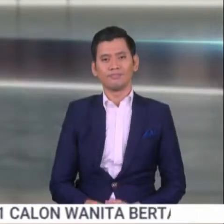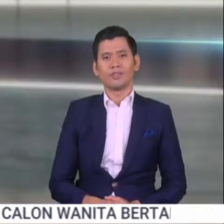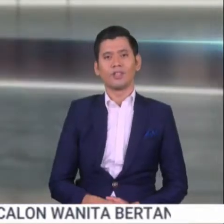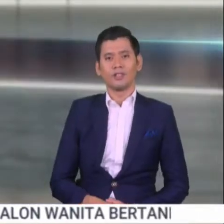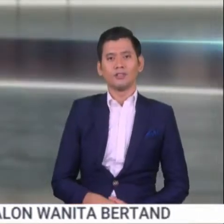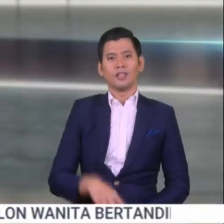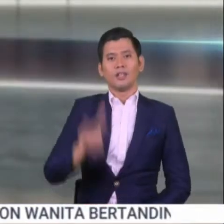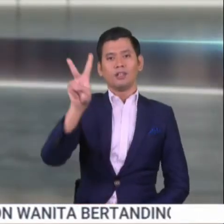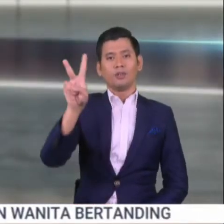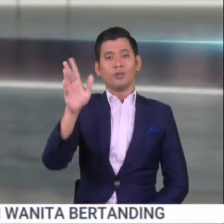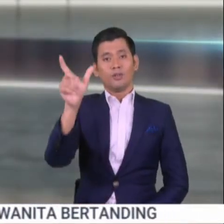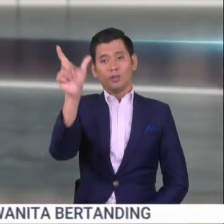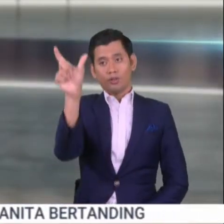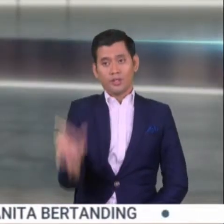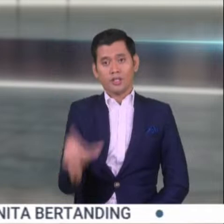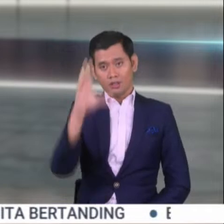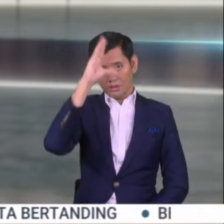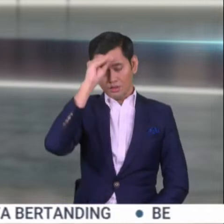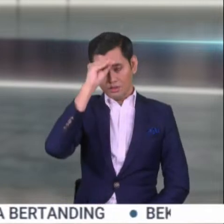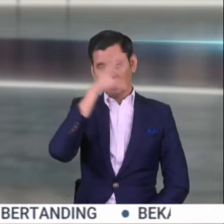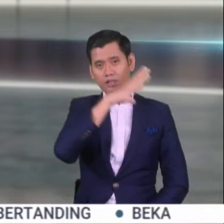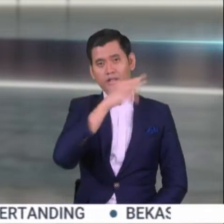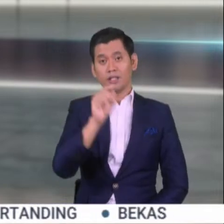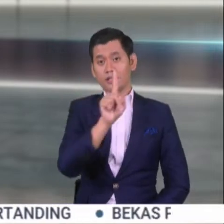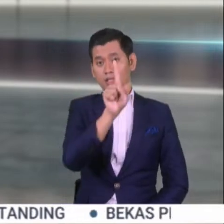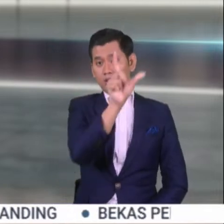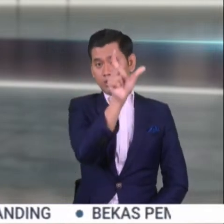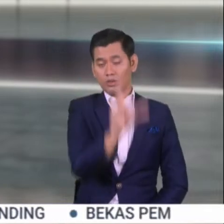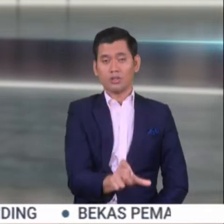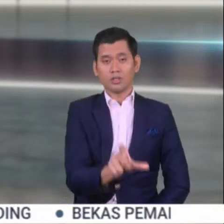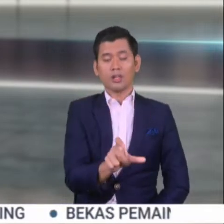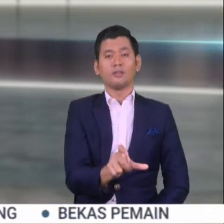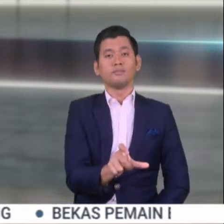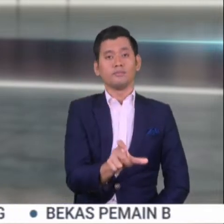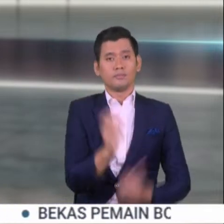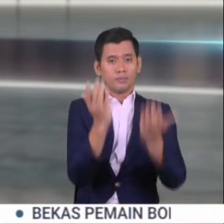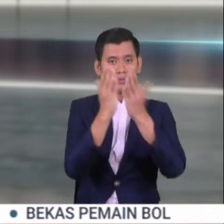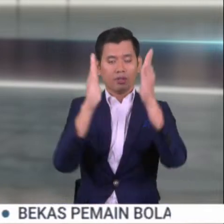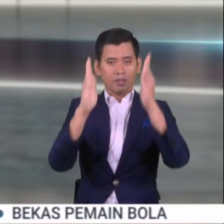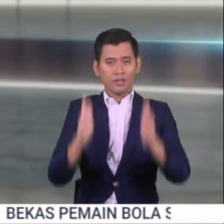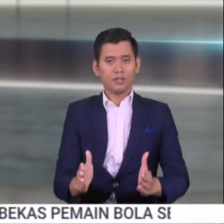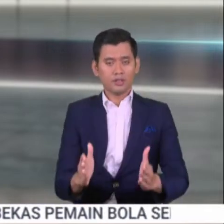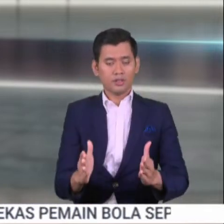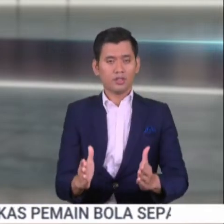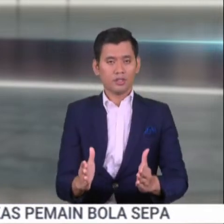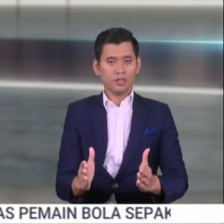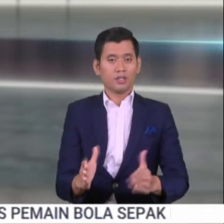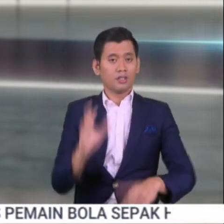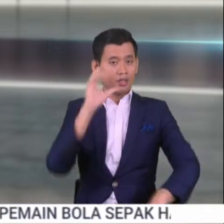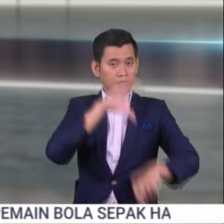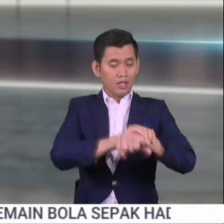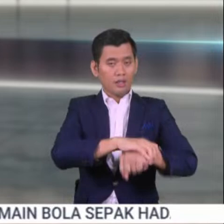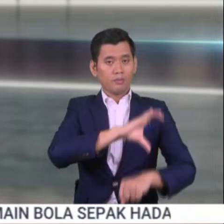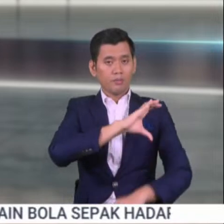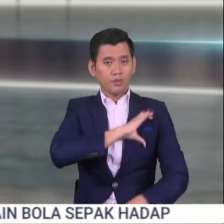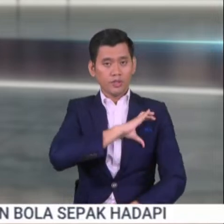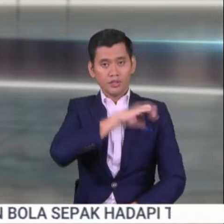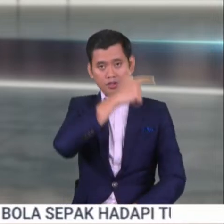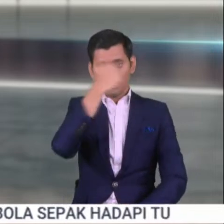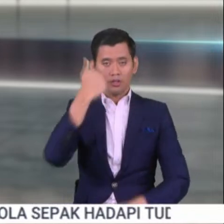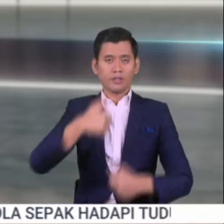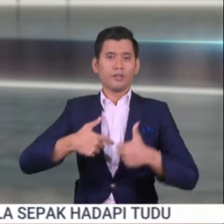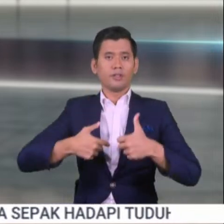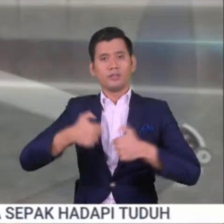Dua lelaki termasuk seorang pelajar ditahan polis Kelantan kerana menerbangkan drone pada hari penamaan calon PRU DUN ke-15